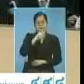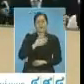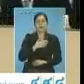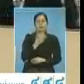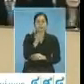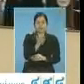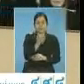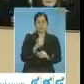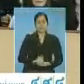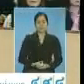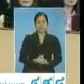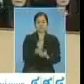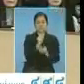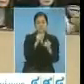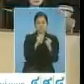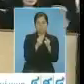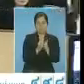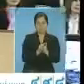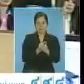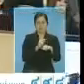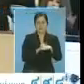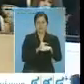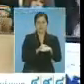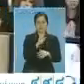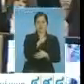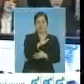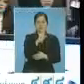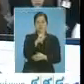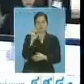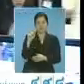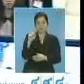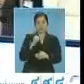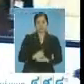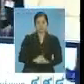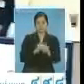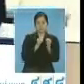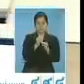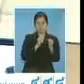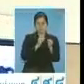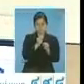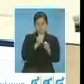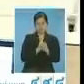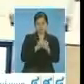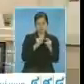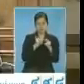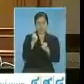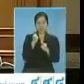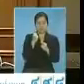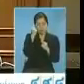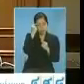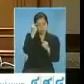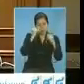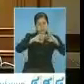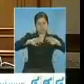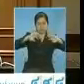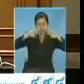สนี้ขอเวลาของทางสภาเวลามีค่าของสภาในการที่จะได้อธิบายถึงความตั้งใจของรัฐบาลที่จะ